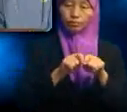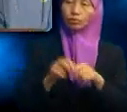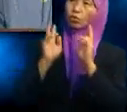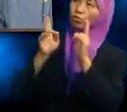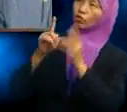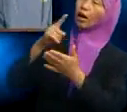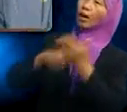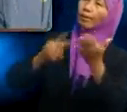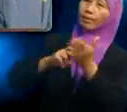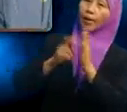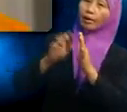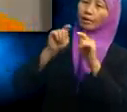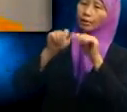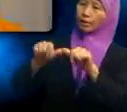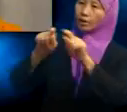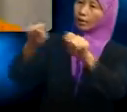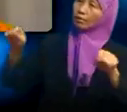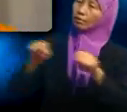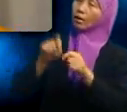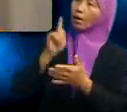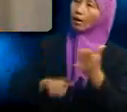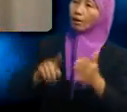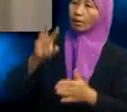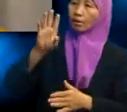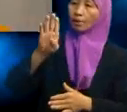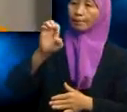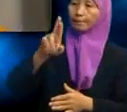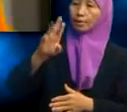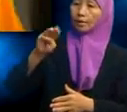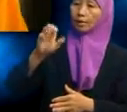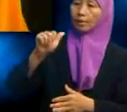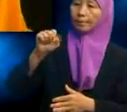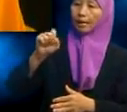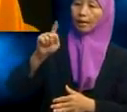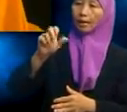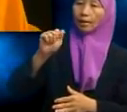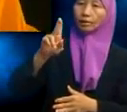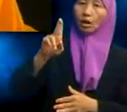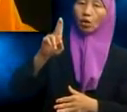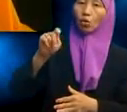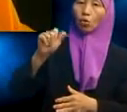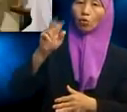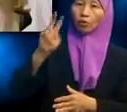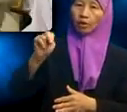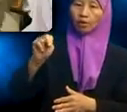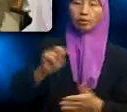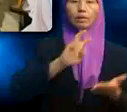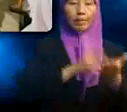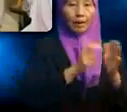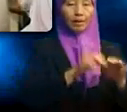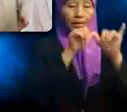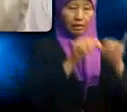Ustazah, apa maksud bermastautin? Bermastautin bermaksud tinggal tetap di sesuatu tempat.